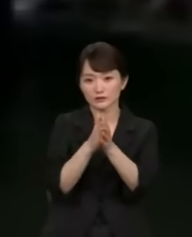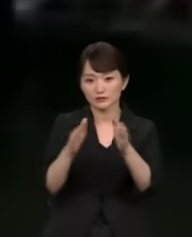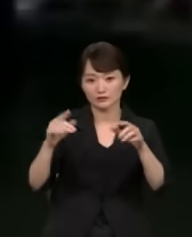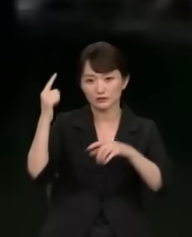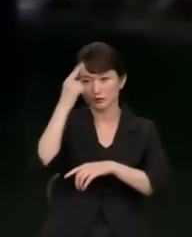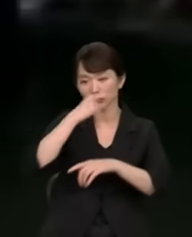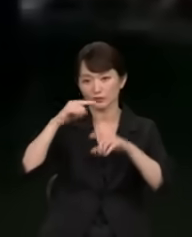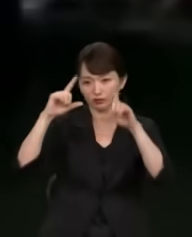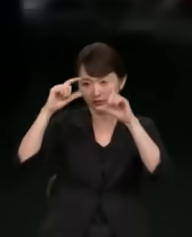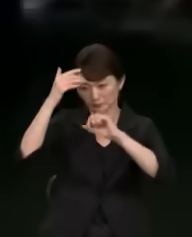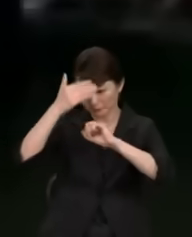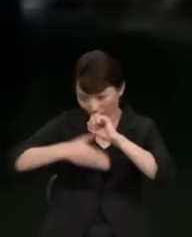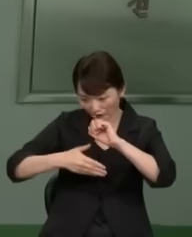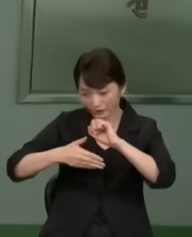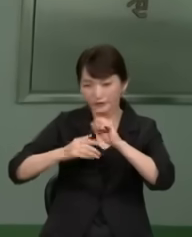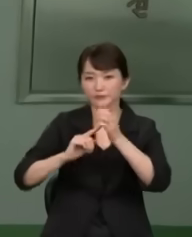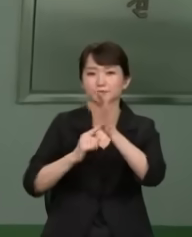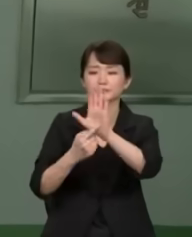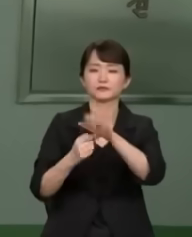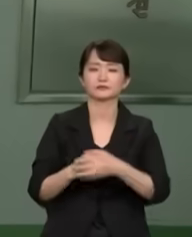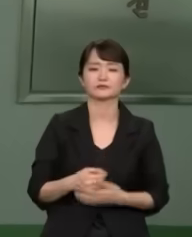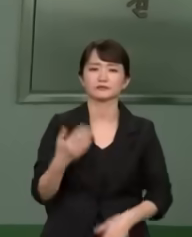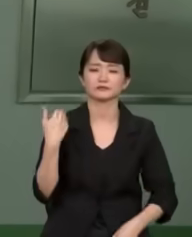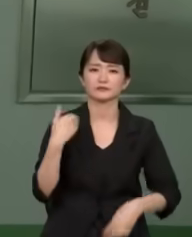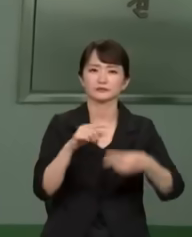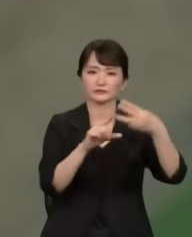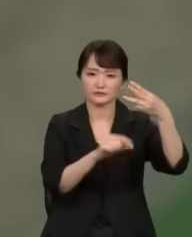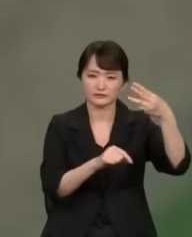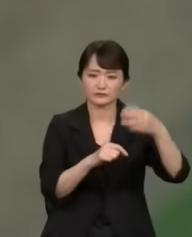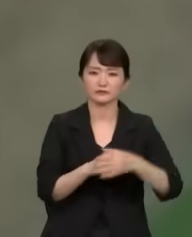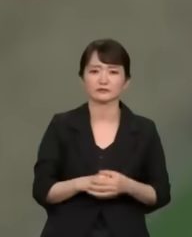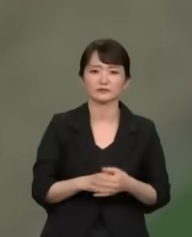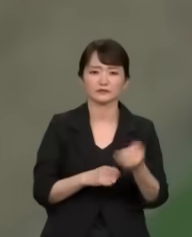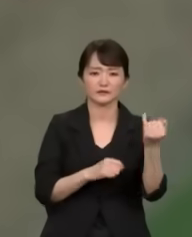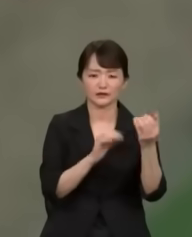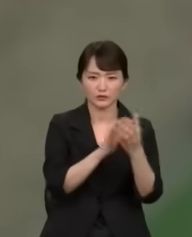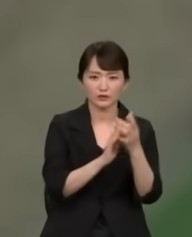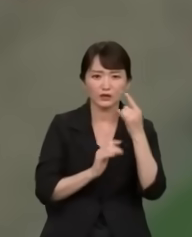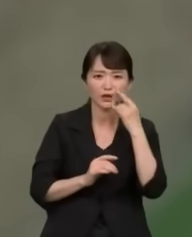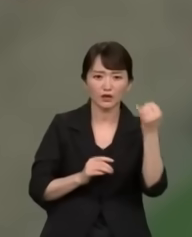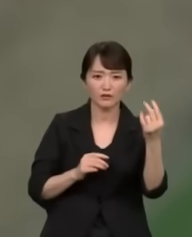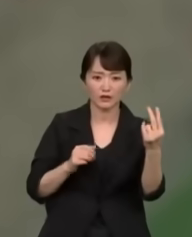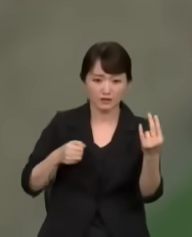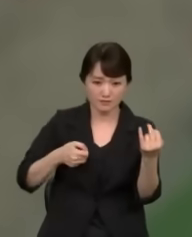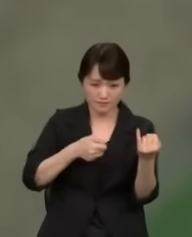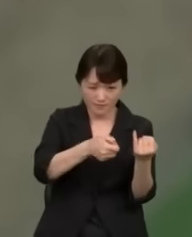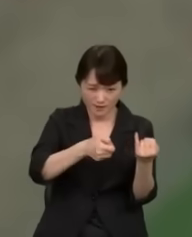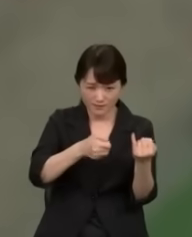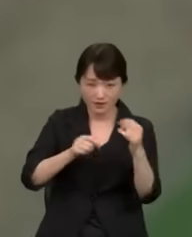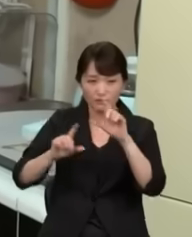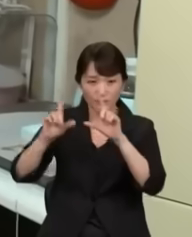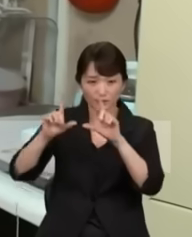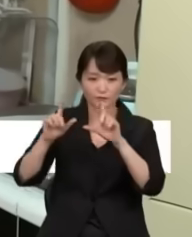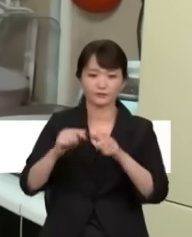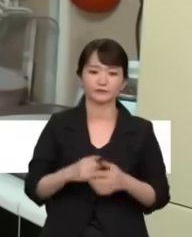신상이 공개됐습니다. 지난 3월 여자친구와 어머니에게 흉기를 휘두른 직후 모습입니다.